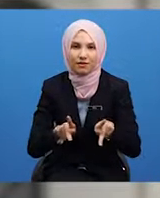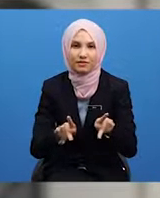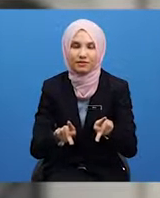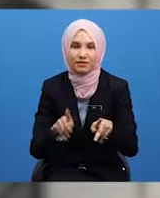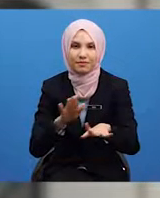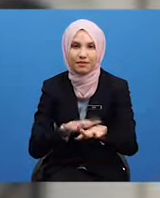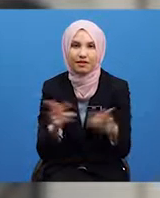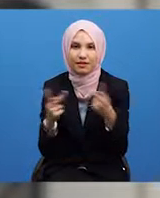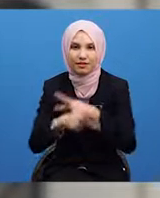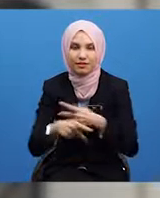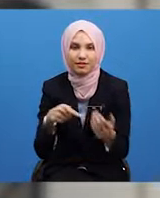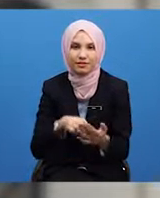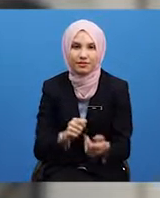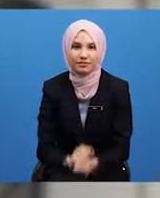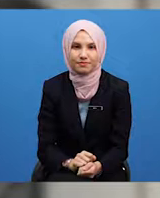pada episod kali ini.